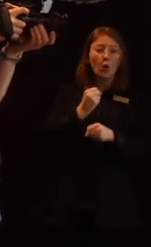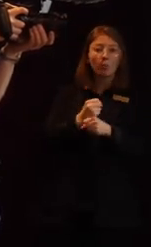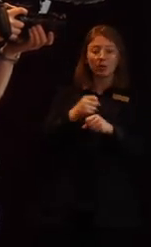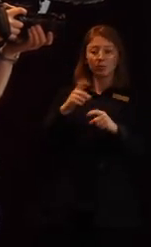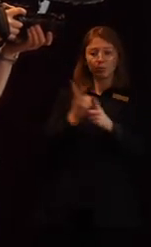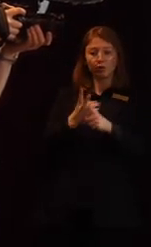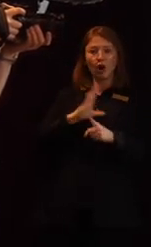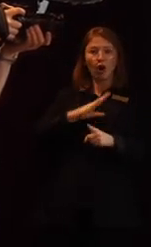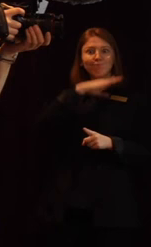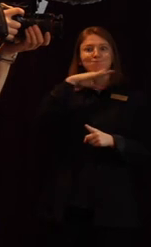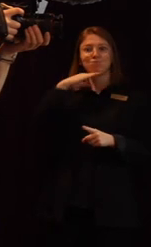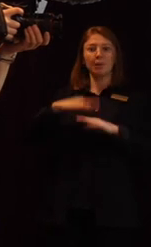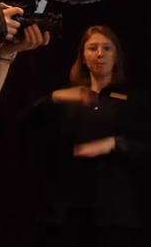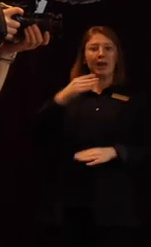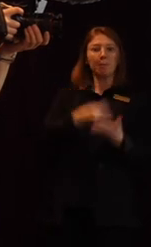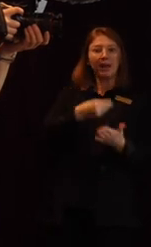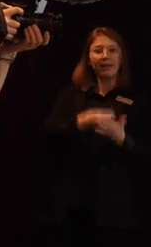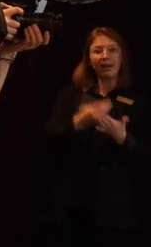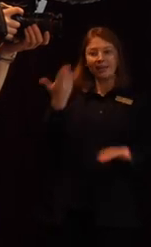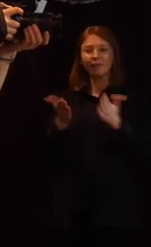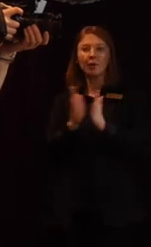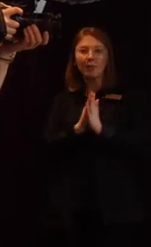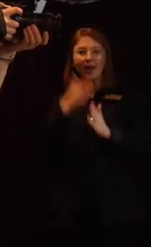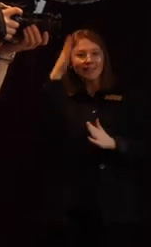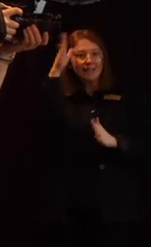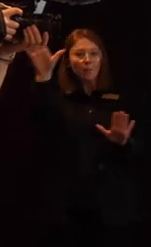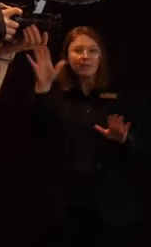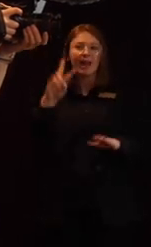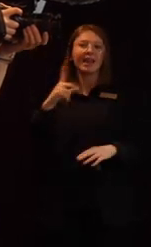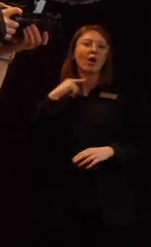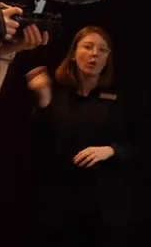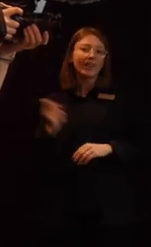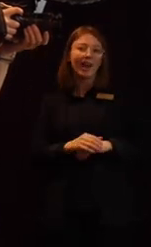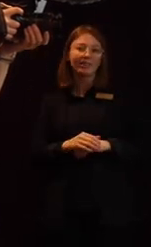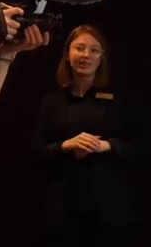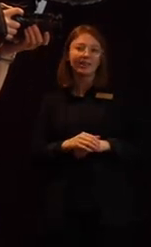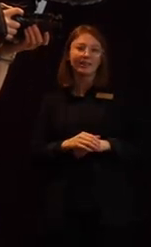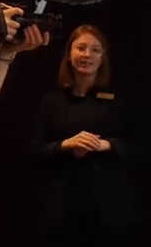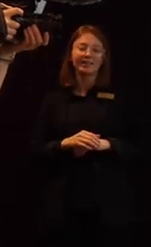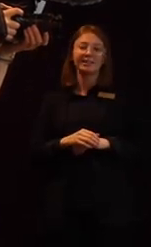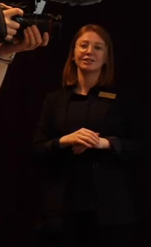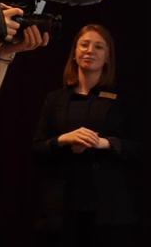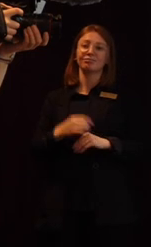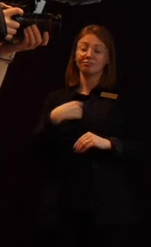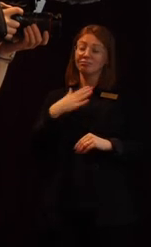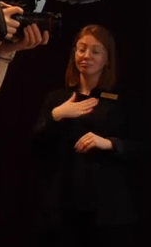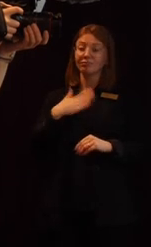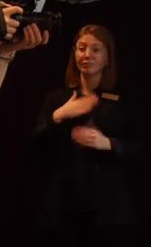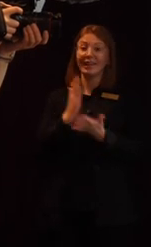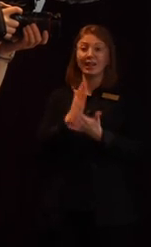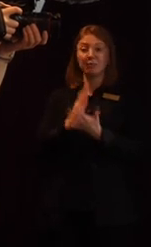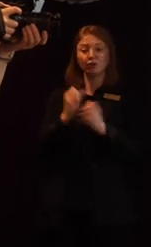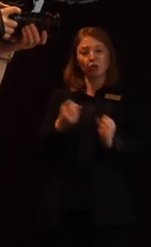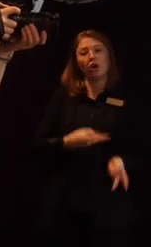än vad man har i Jämtland eller Gotland. Och att omfördela mellan region, det gillar inte Stockholm då, men hela övriga landet tycker att det är ganska rimligt att man har